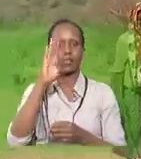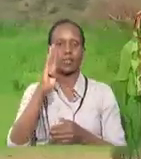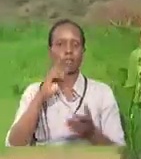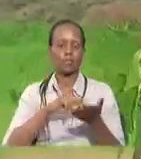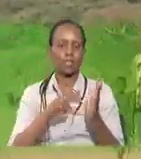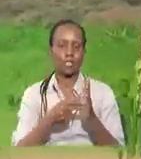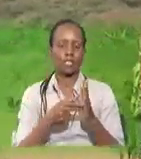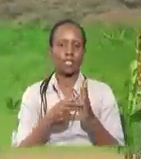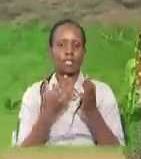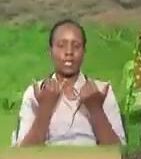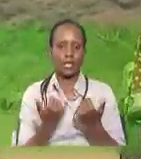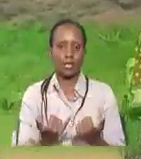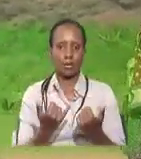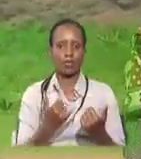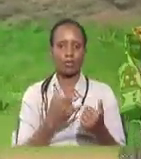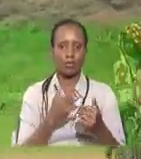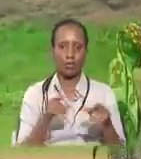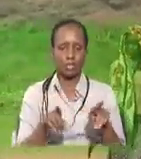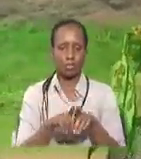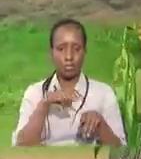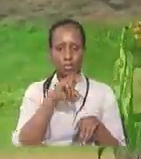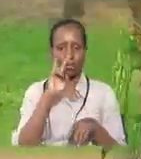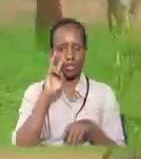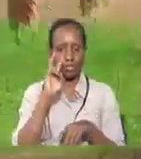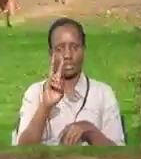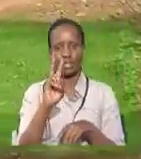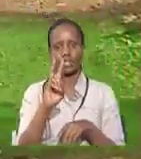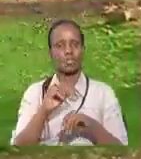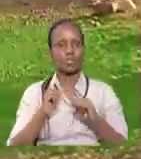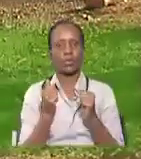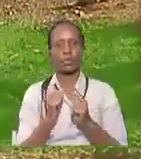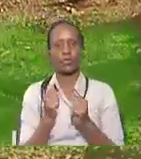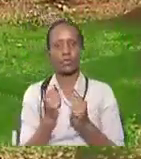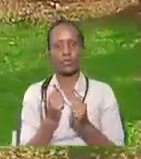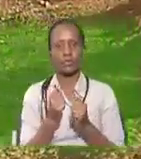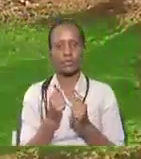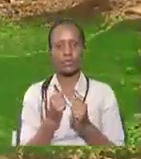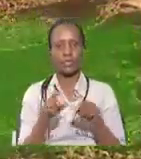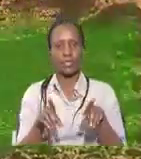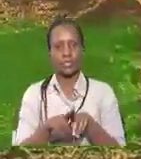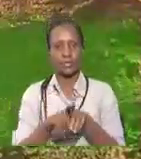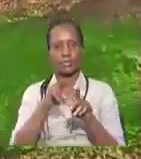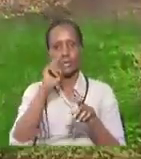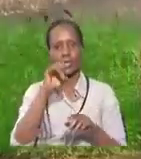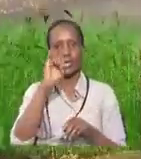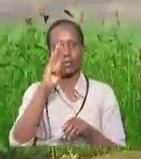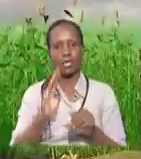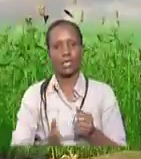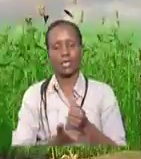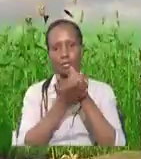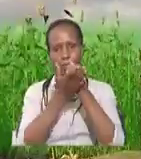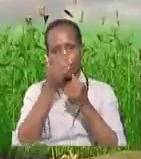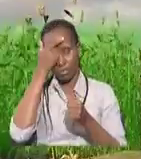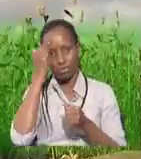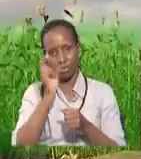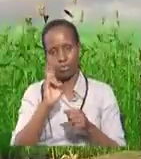NIB, ndio sisi wote hata ukiangalia sahi unafurahia. Pia NIB ametusaidia kwa